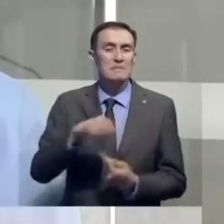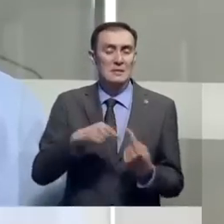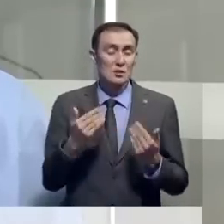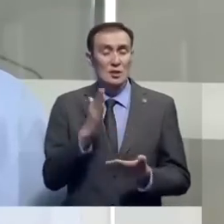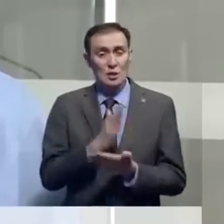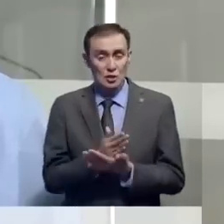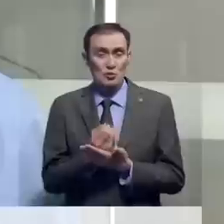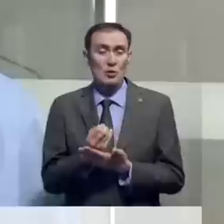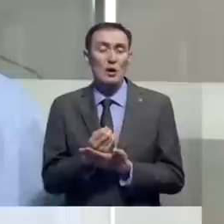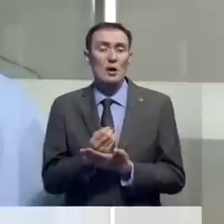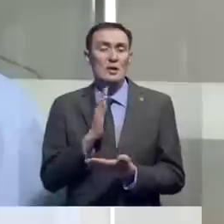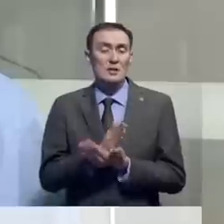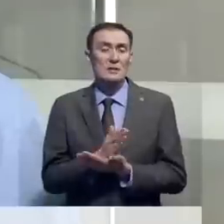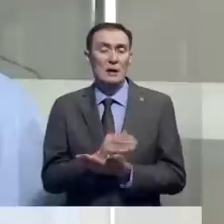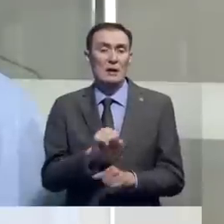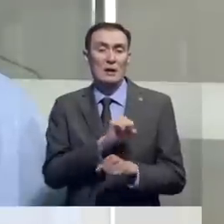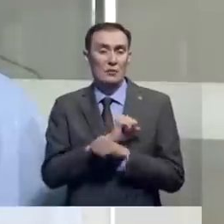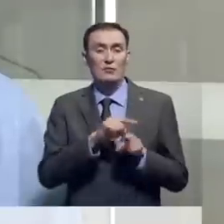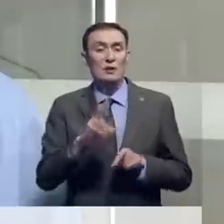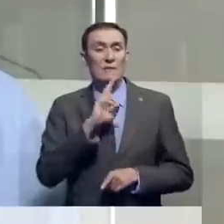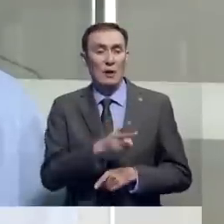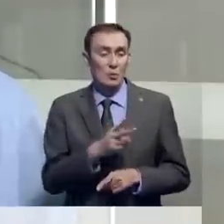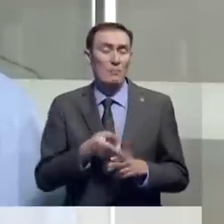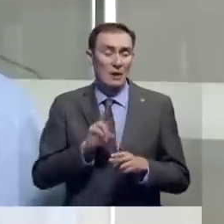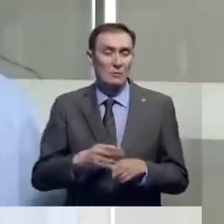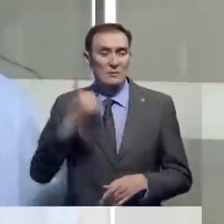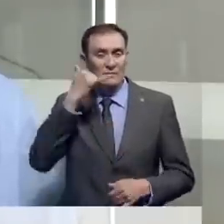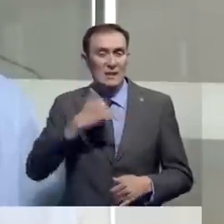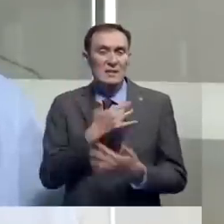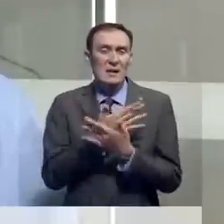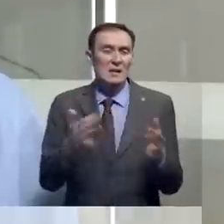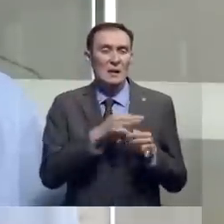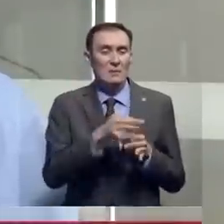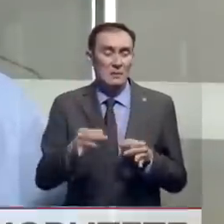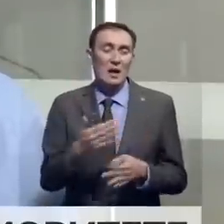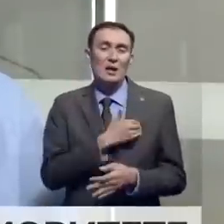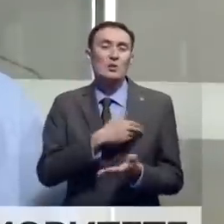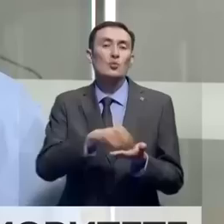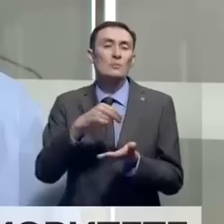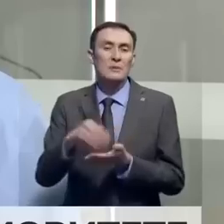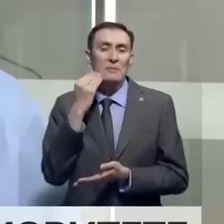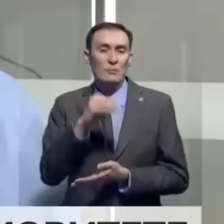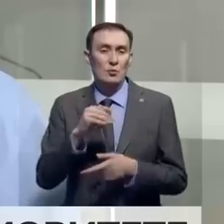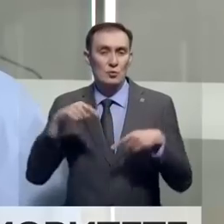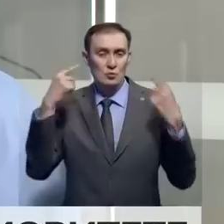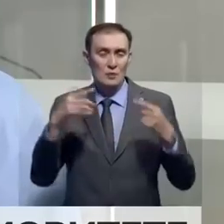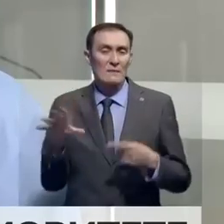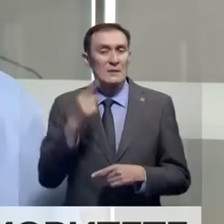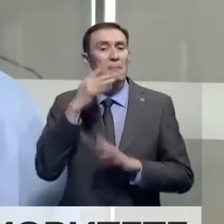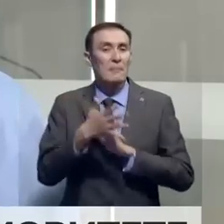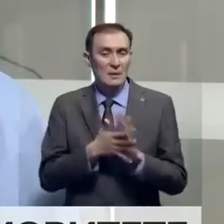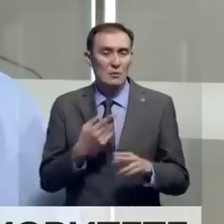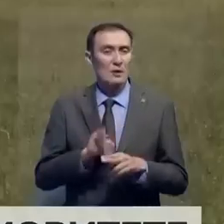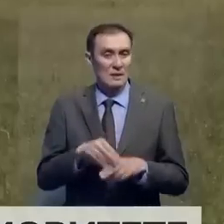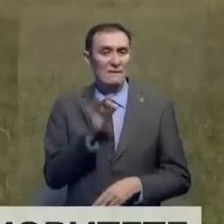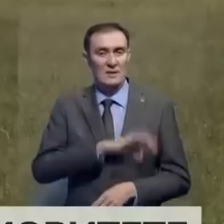там еще каникулы предусмотрены на два года Поэтому нам звонят из всех регионов хотят купить племенной скот все понимают